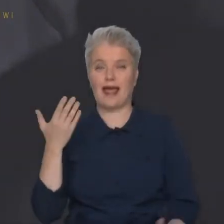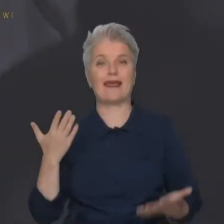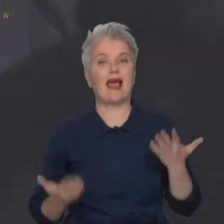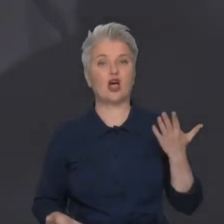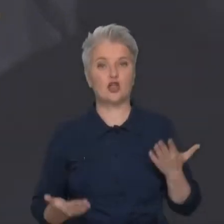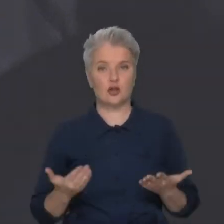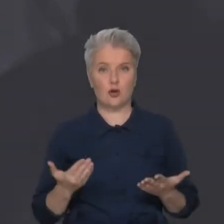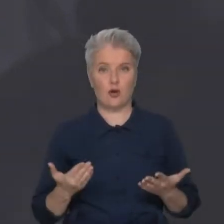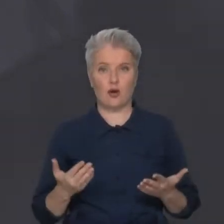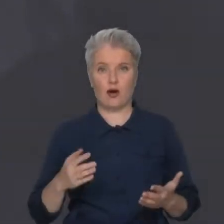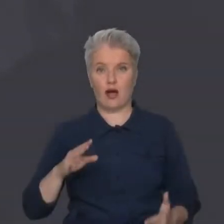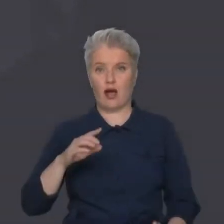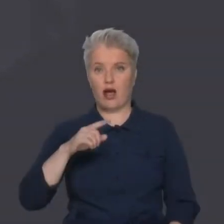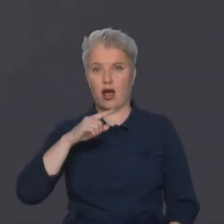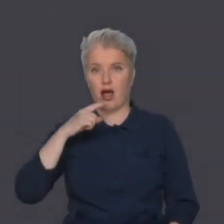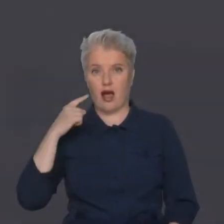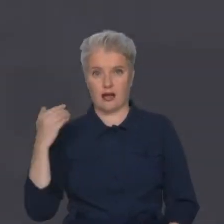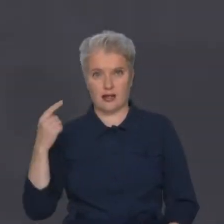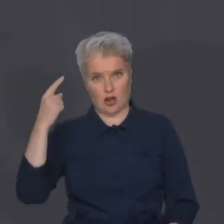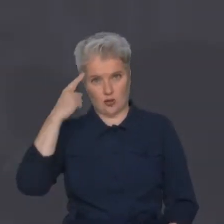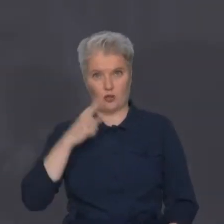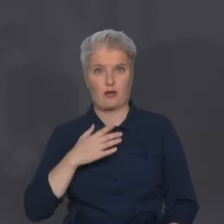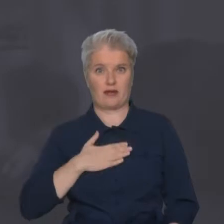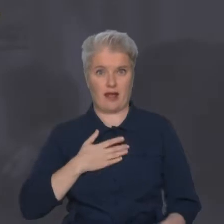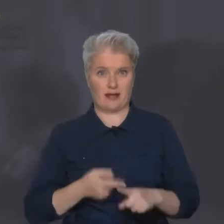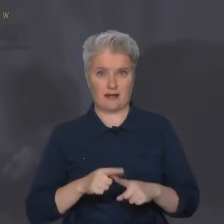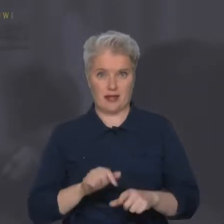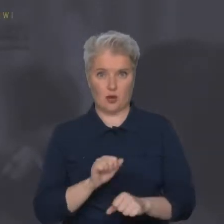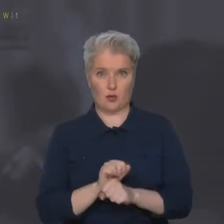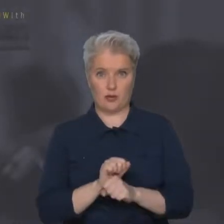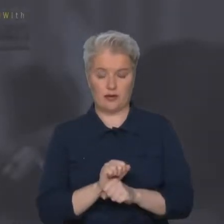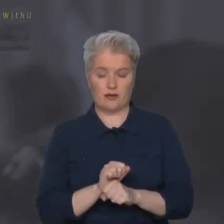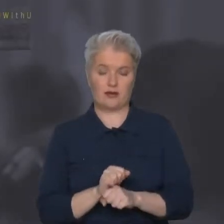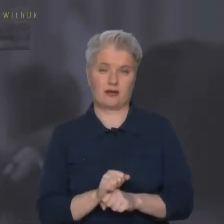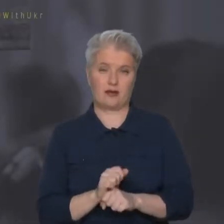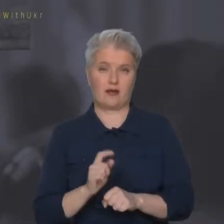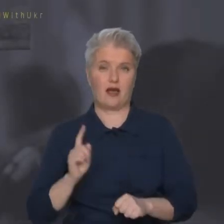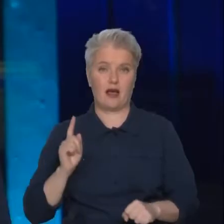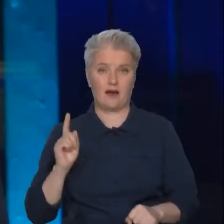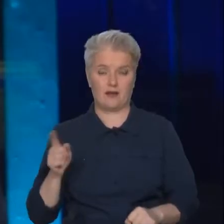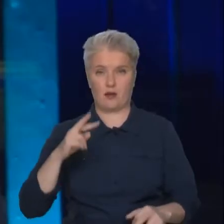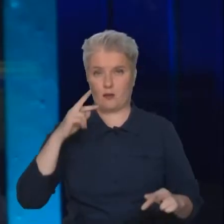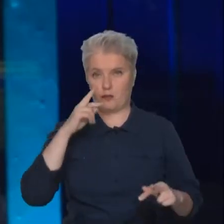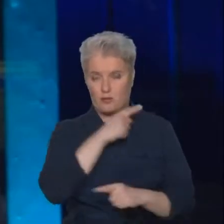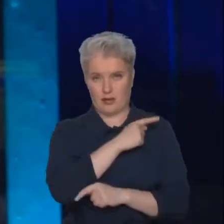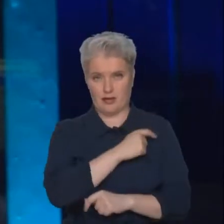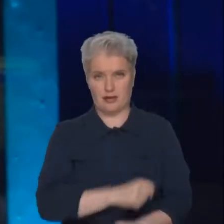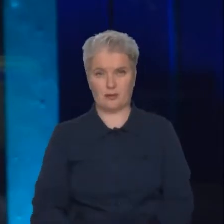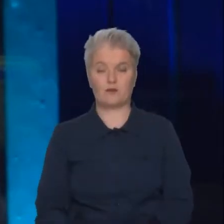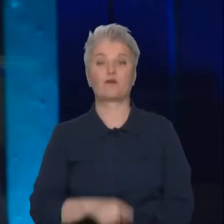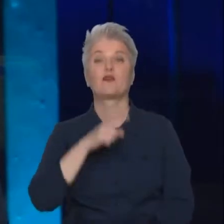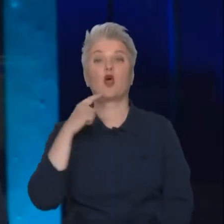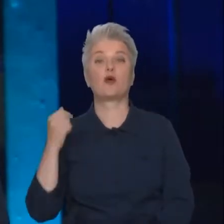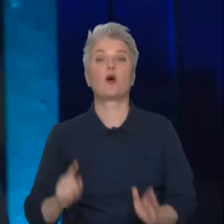Якщо агресор думає, що нас це зупинить, то він помиляється. Росіяни